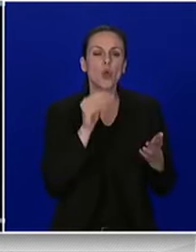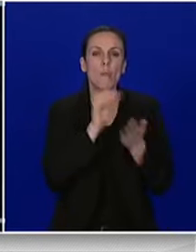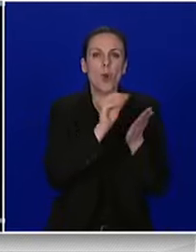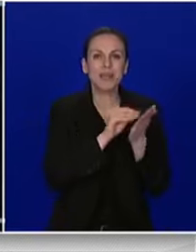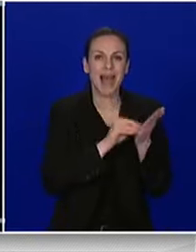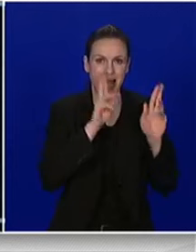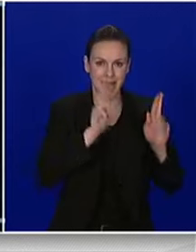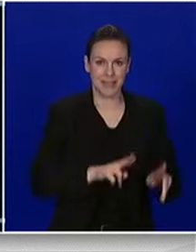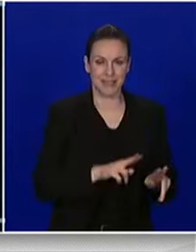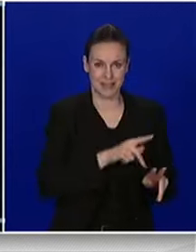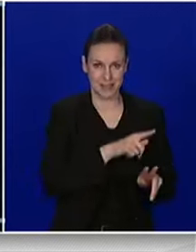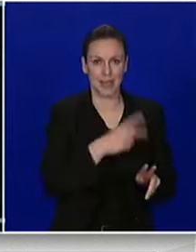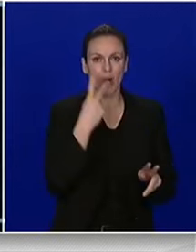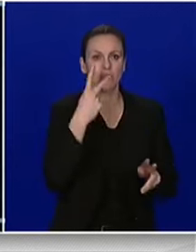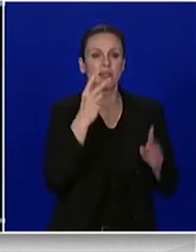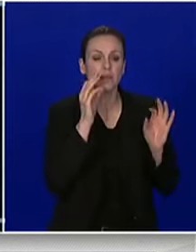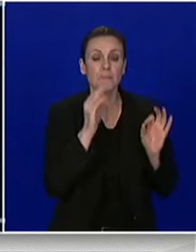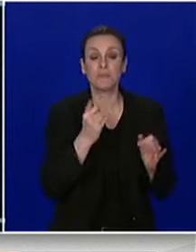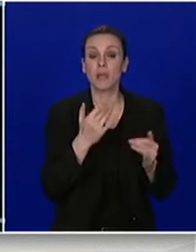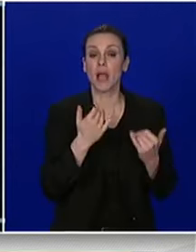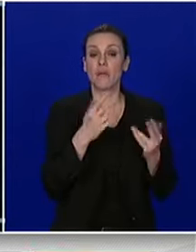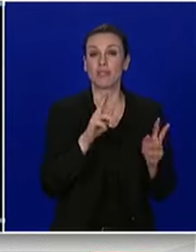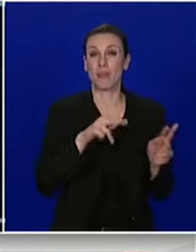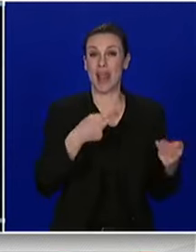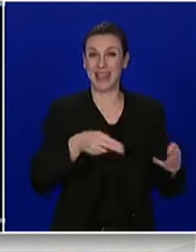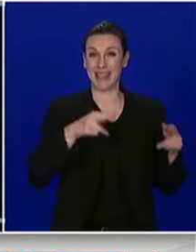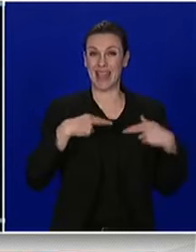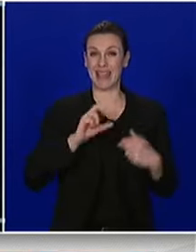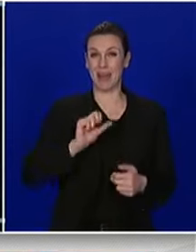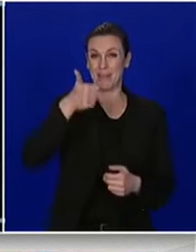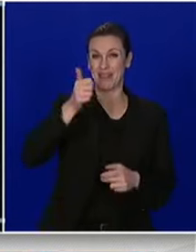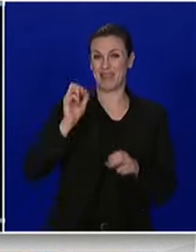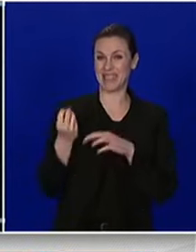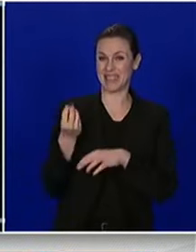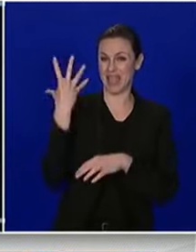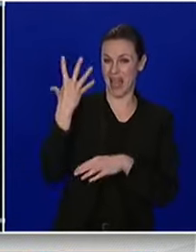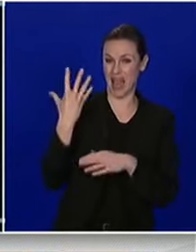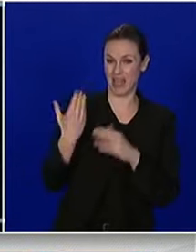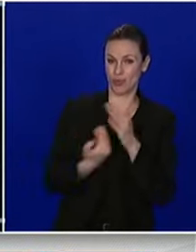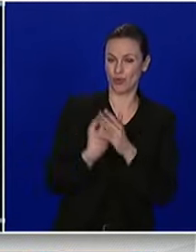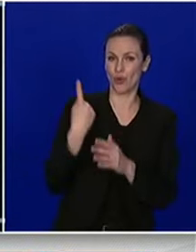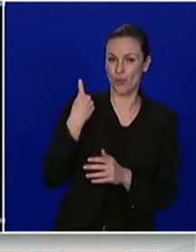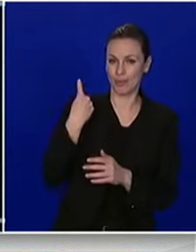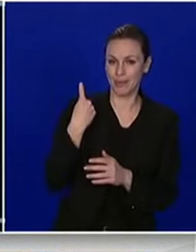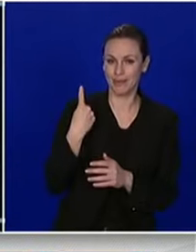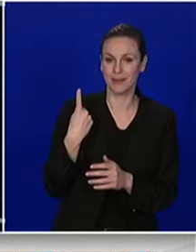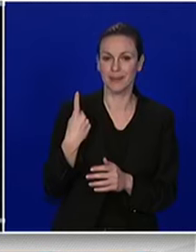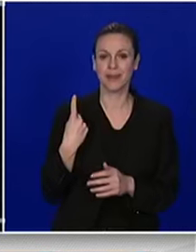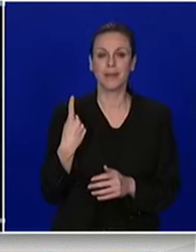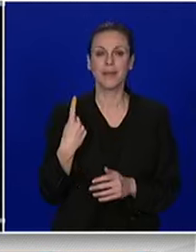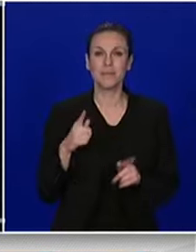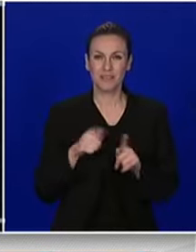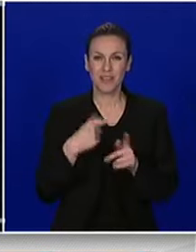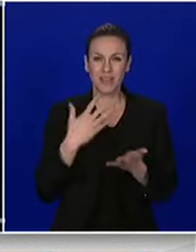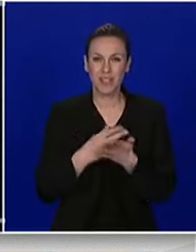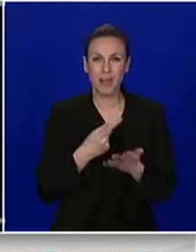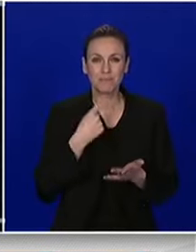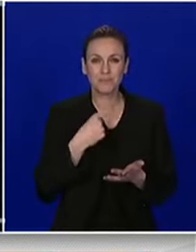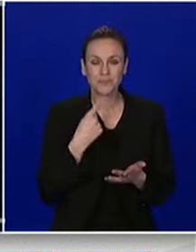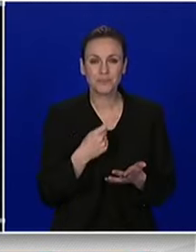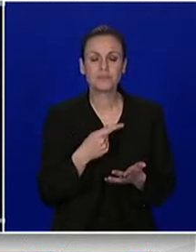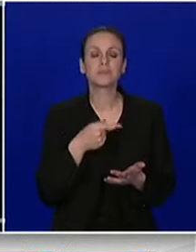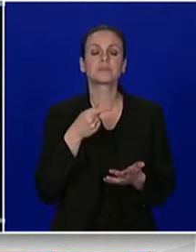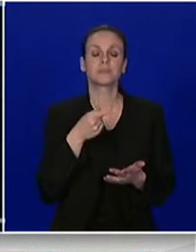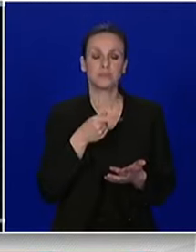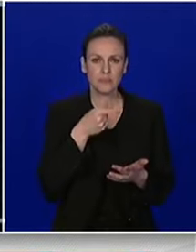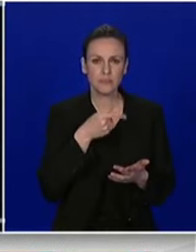cijepljenja. I evo, možete vratiti sad prvi slajd ponovno. Dakle, kao što smo i rekli,